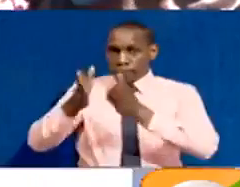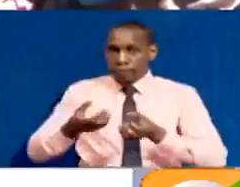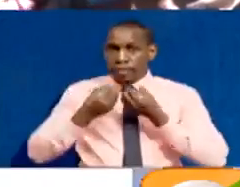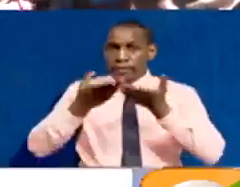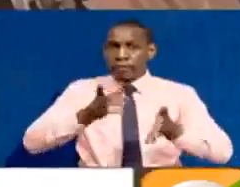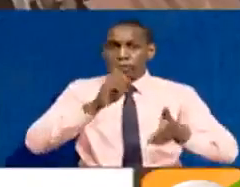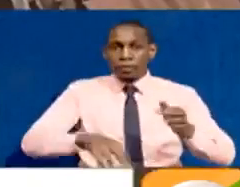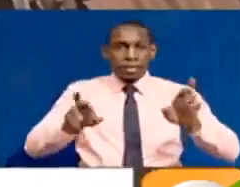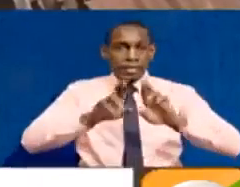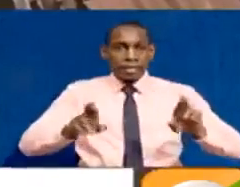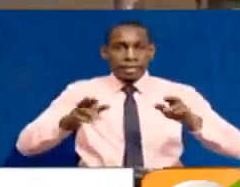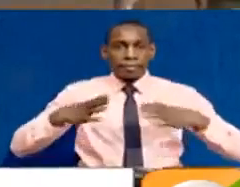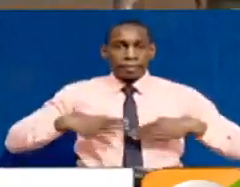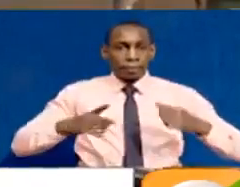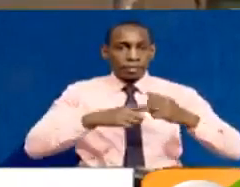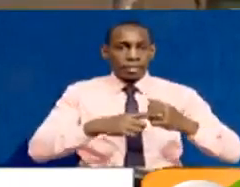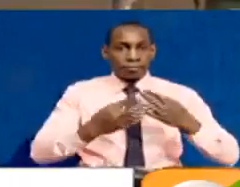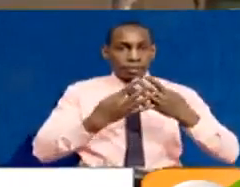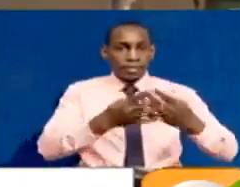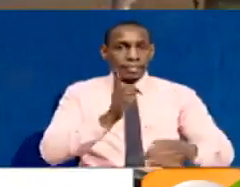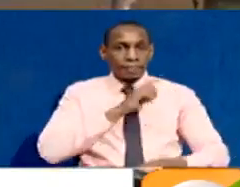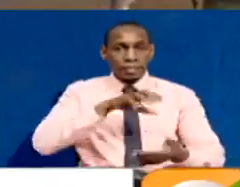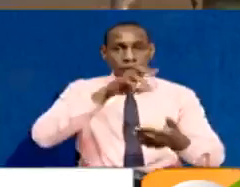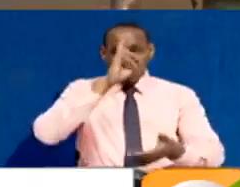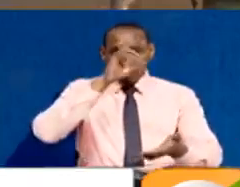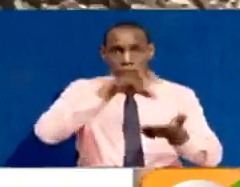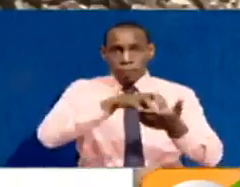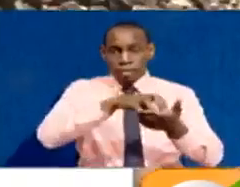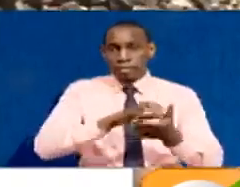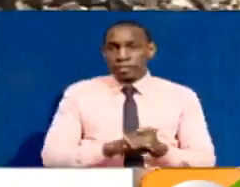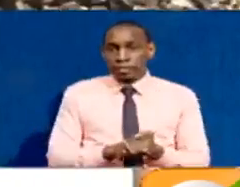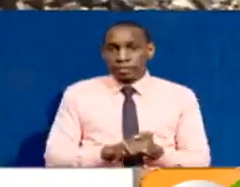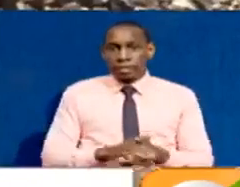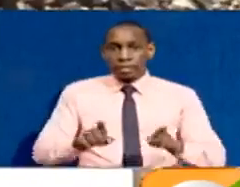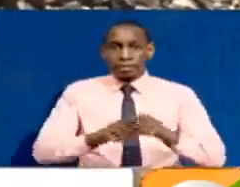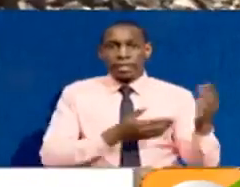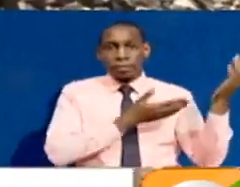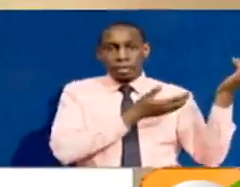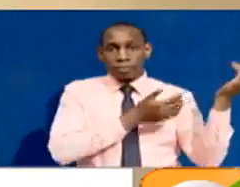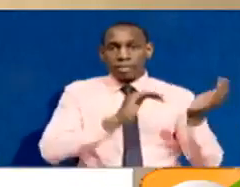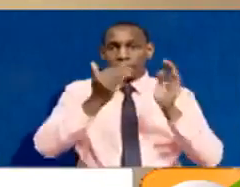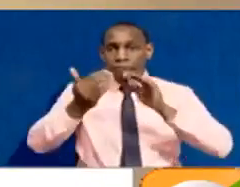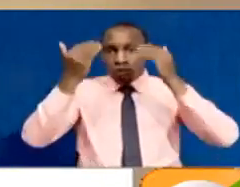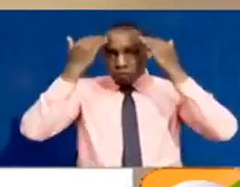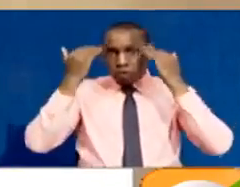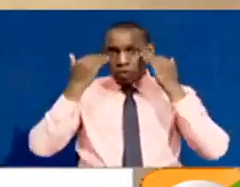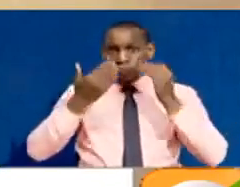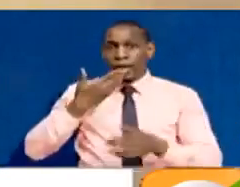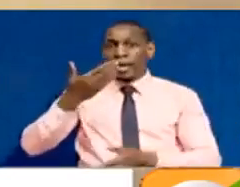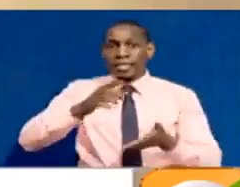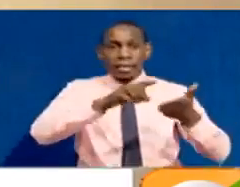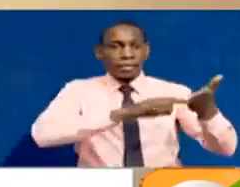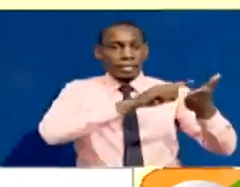wakiarifu kuwa tayari watu sita wanazuiliwa katika kituo cha polisi cha Rioma na wanatarajiwa kufikishwa mahakamani